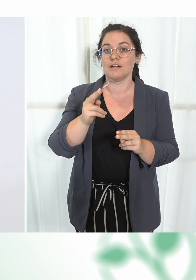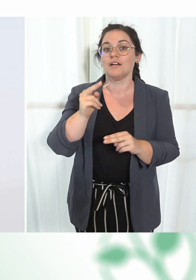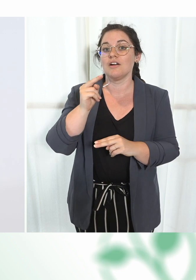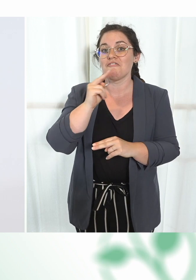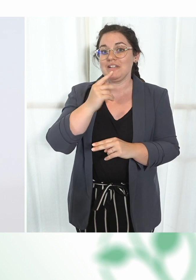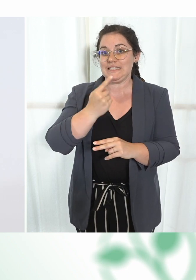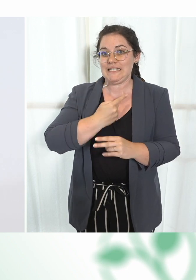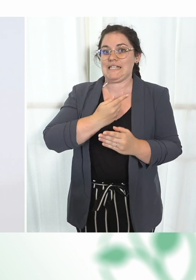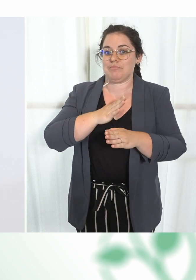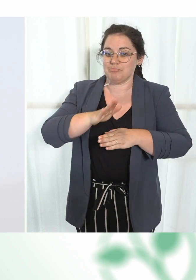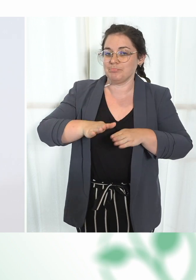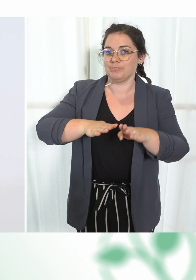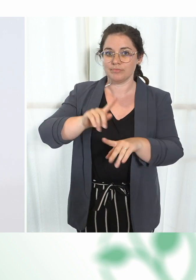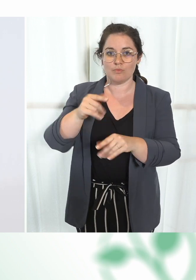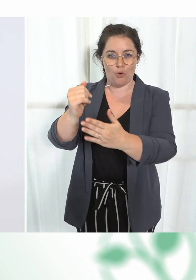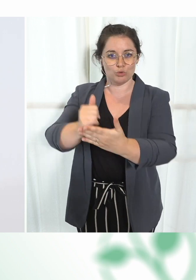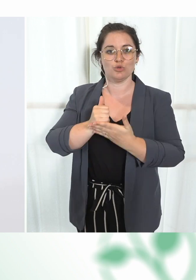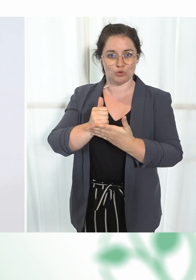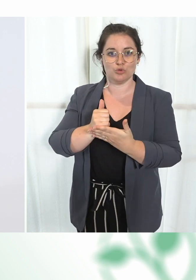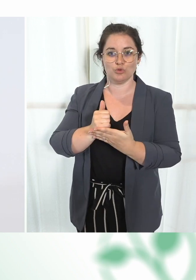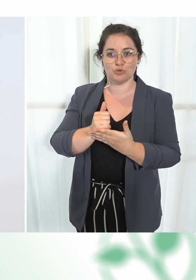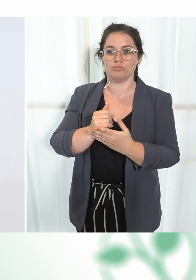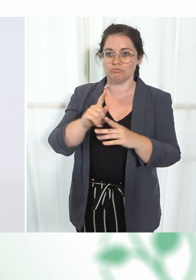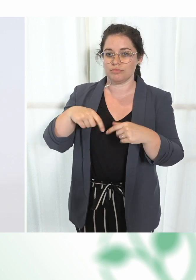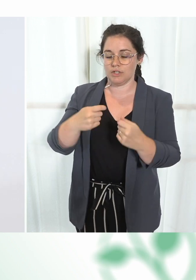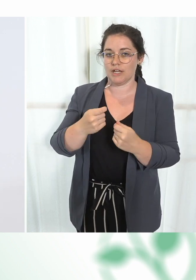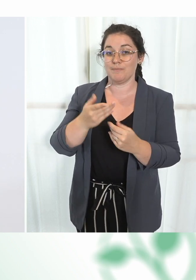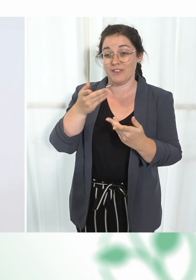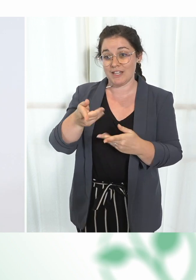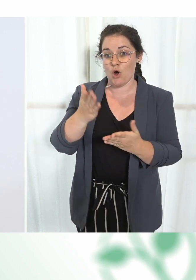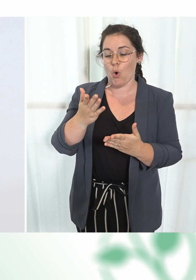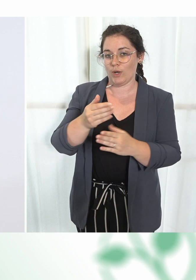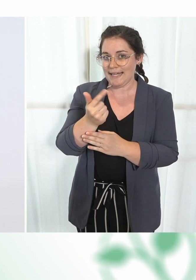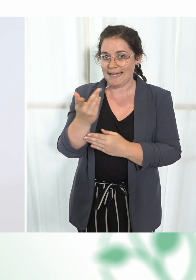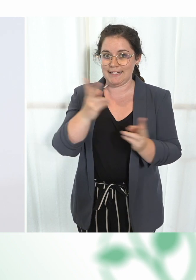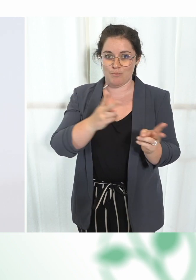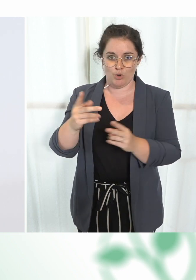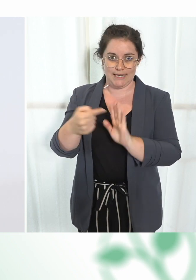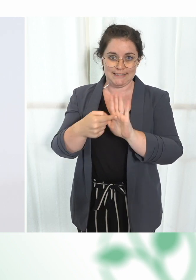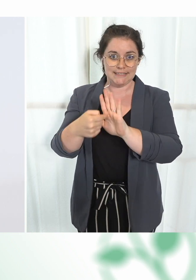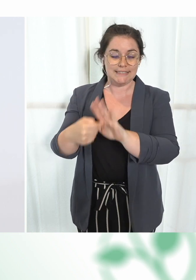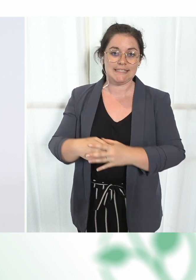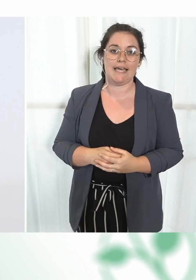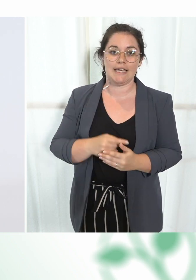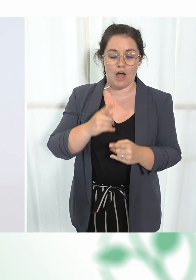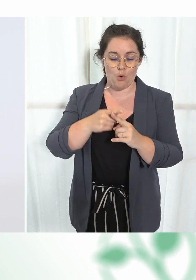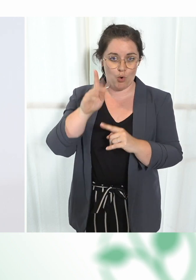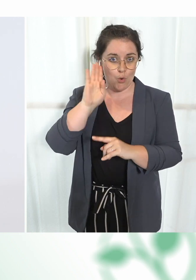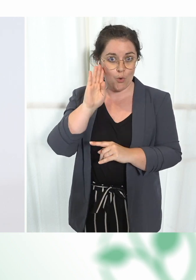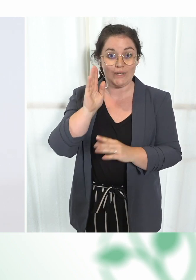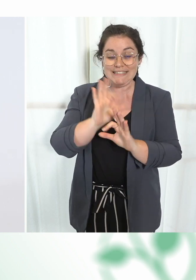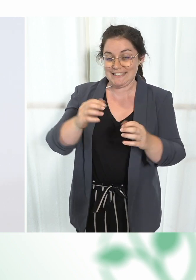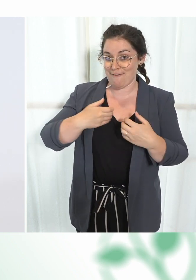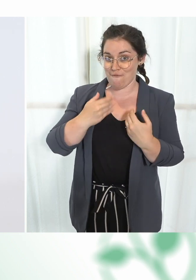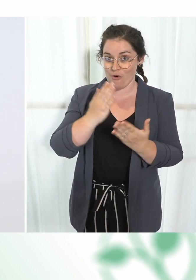den Weg macht, auch die Unterstützung bekommt, die es gibt. Und auch da werden wir heute einige Möglichkeiten sehen und auch hören. Also da freuen wir uns ganz